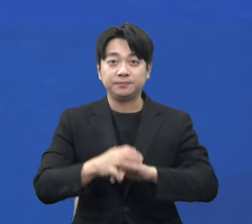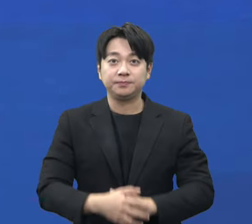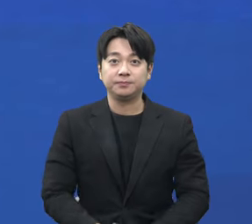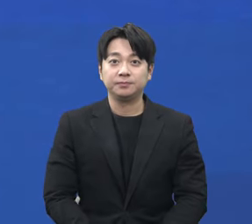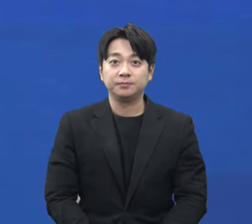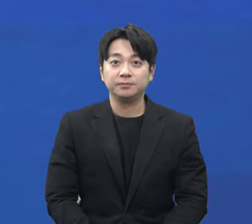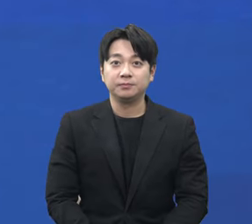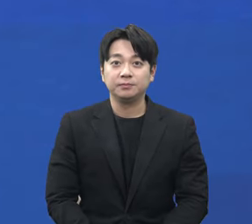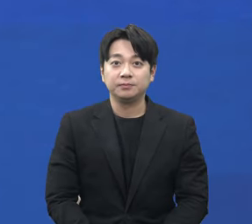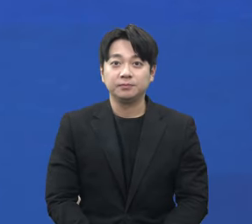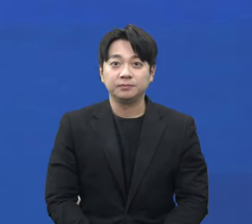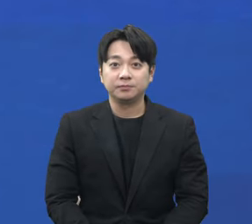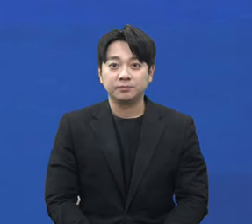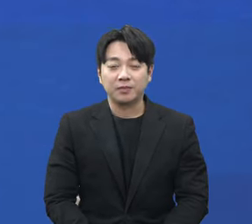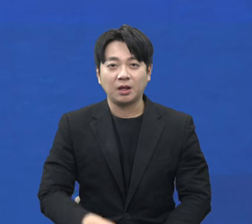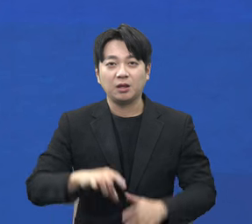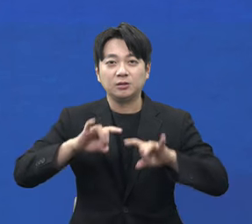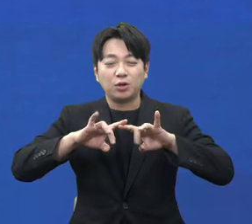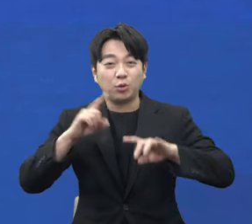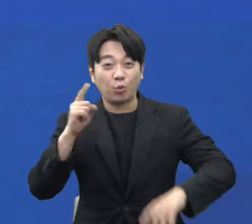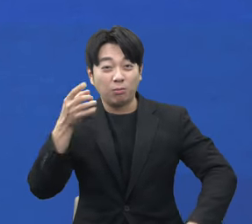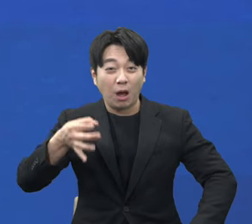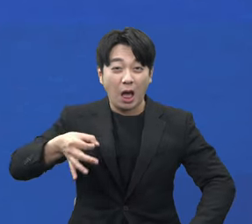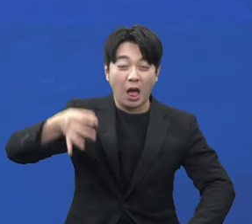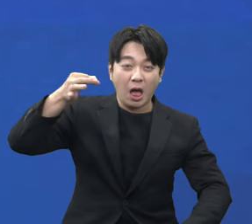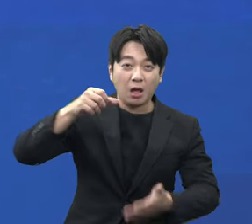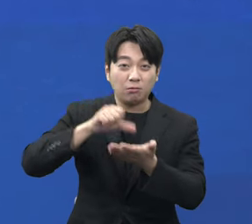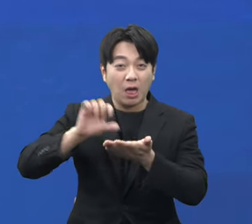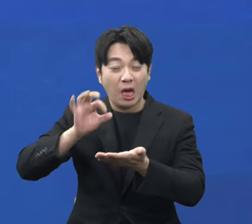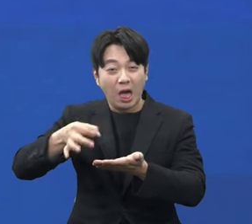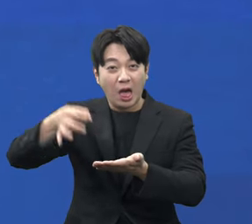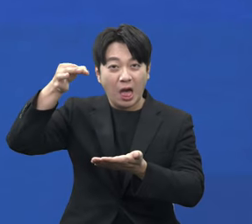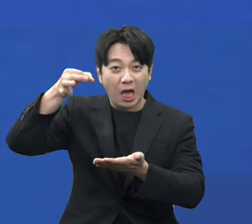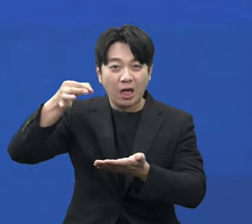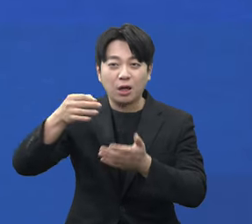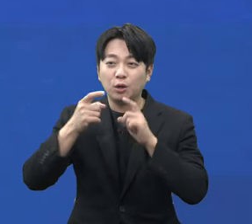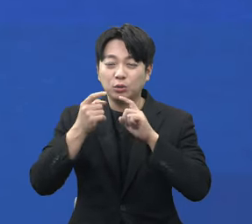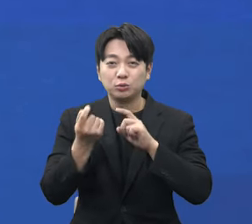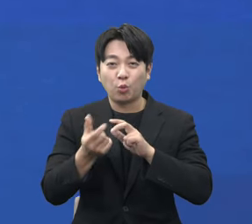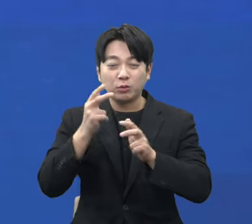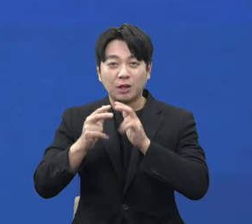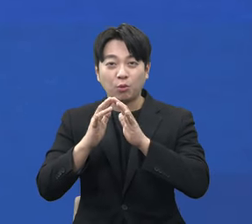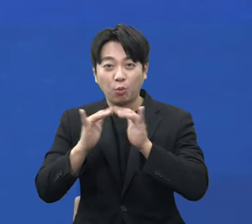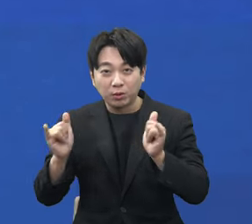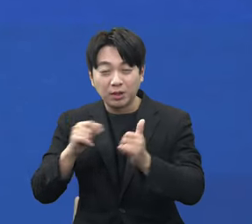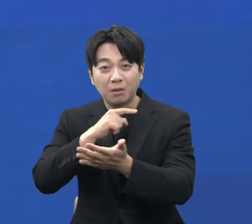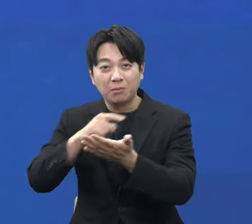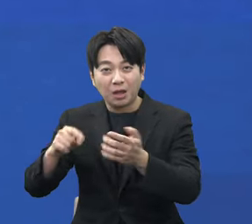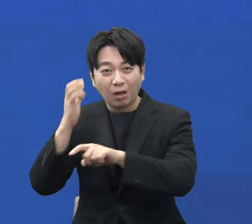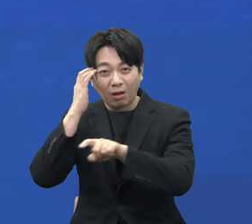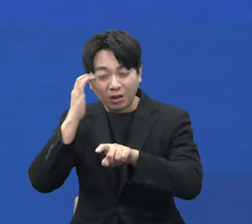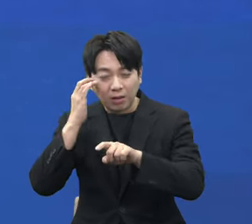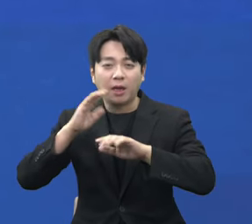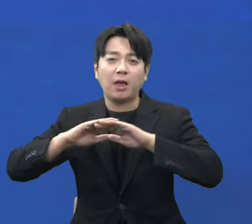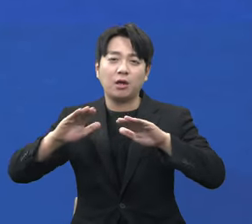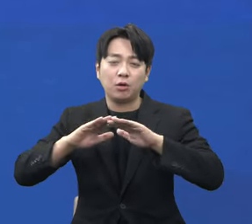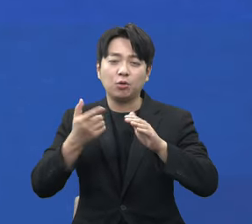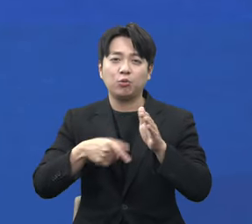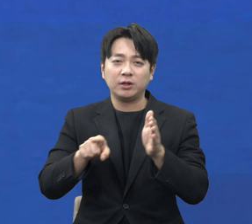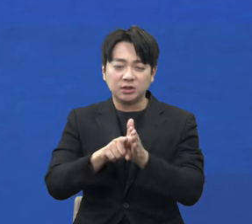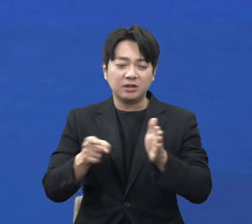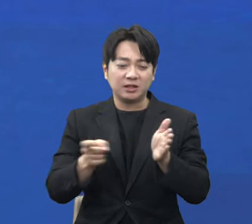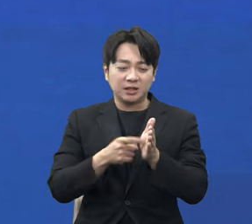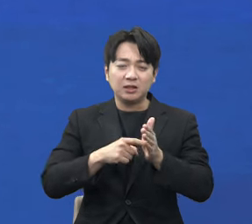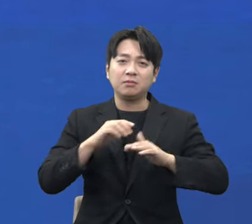가세요금, 전기요금 폭탄, 소상공인의 지원 대책을 수립하겠습니다. 30조 원 긴급 민생 프로젝트, 민생